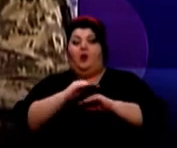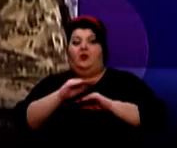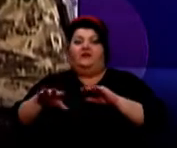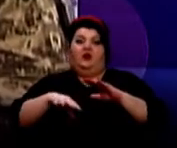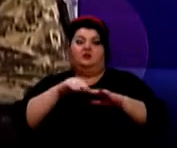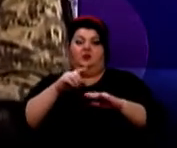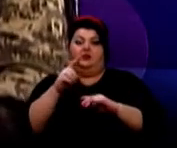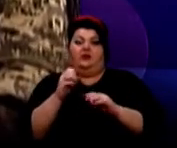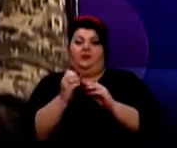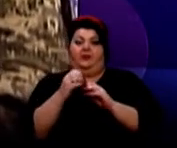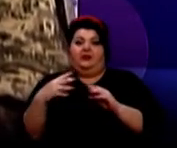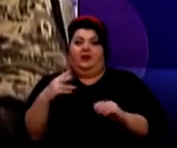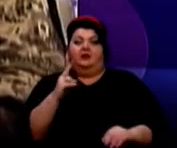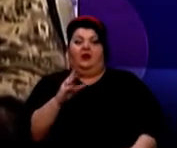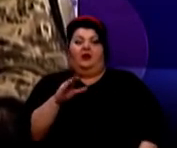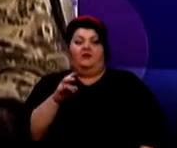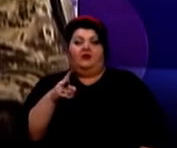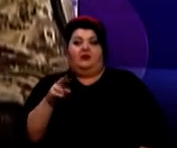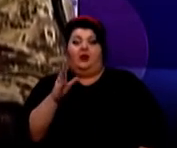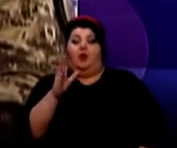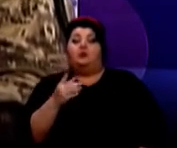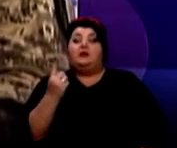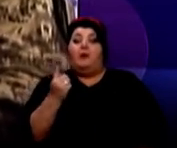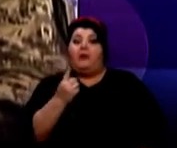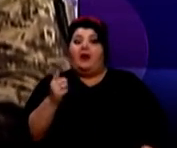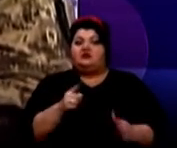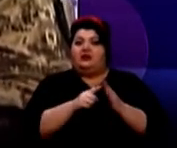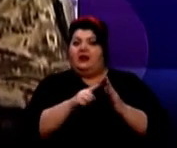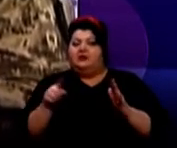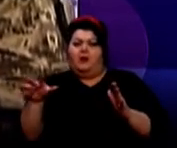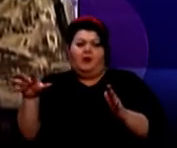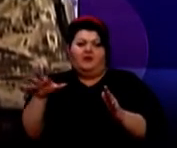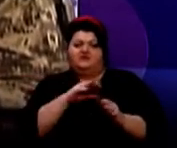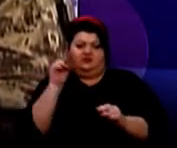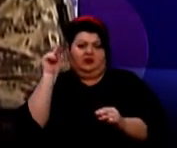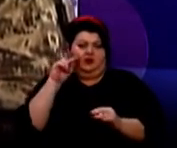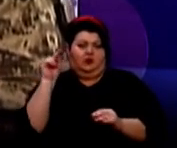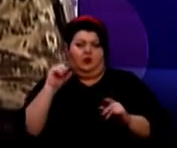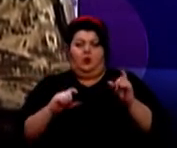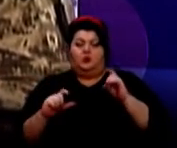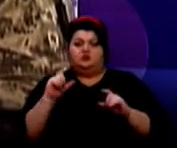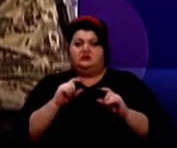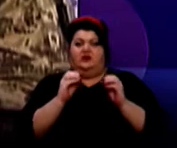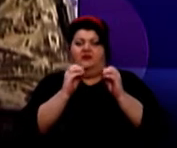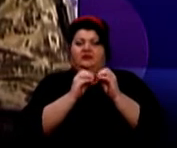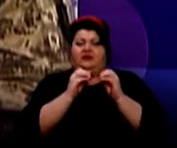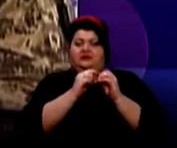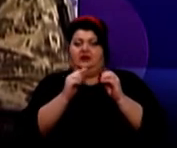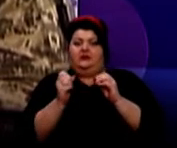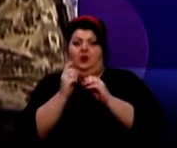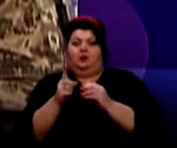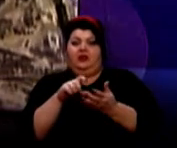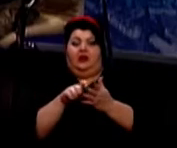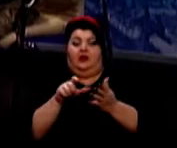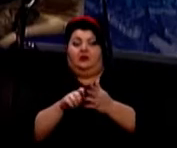з 15 квітня буде перший етап. Всі учні 10-11 на військових полігонах Полтавщини